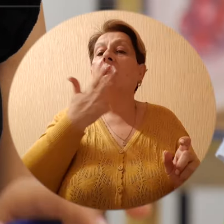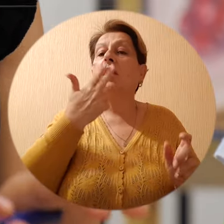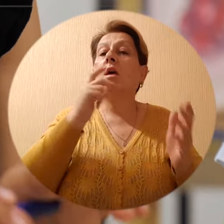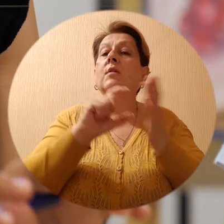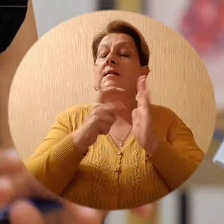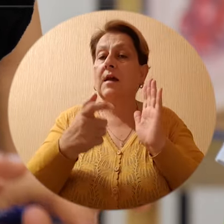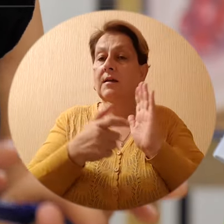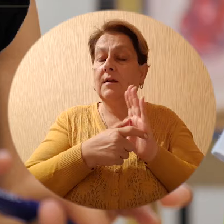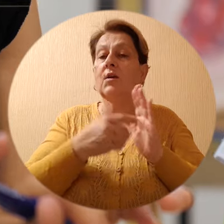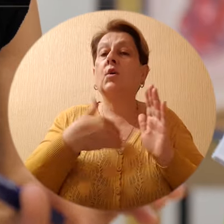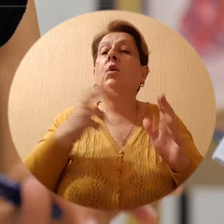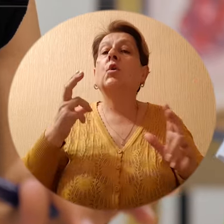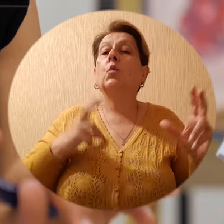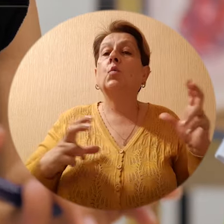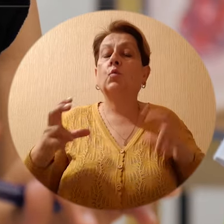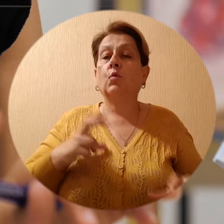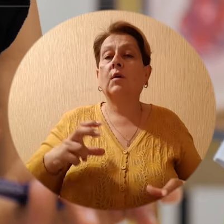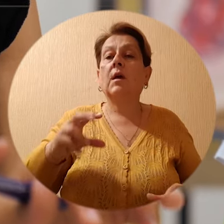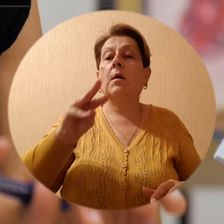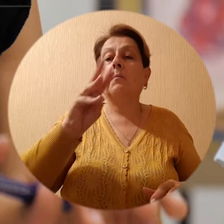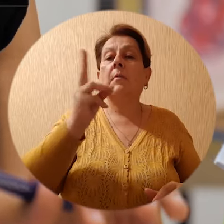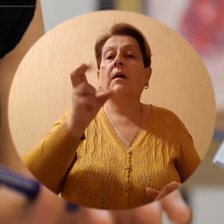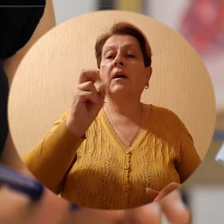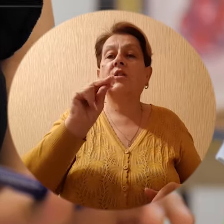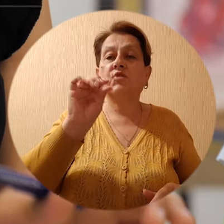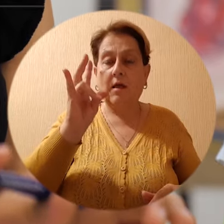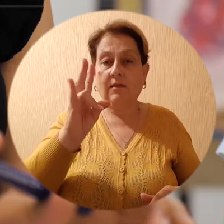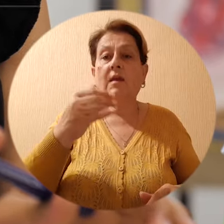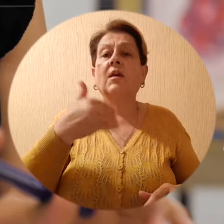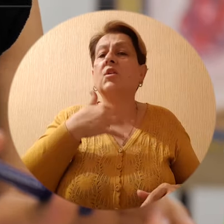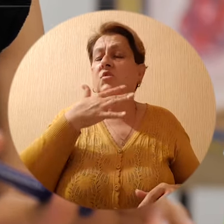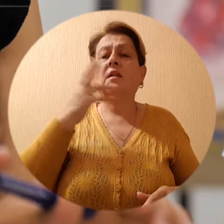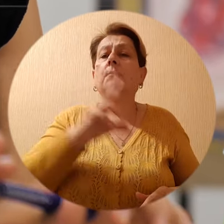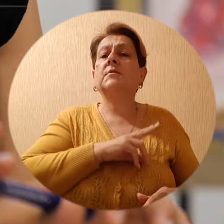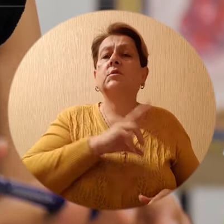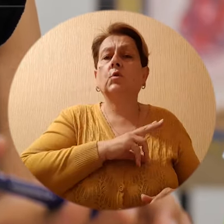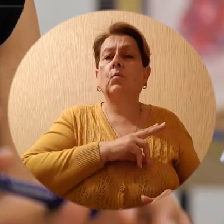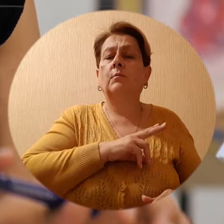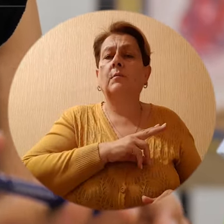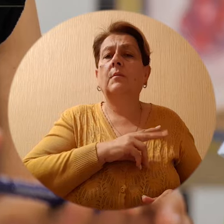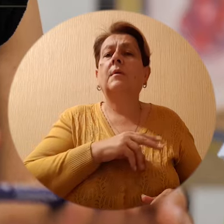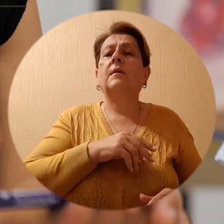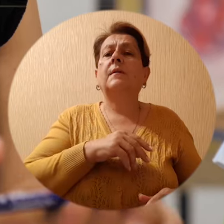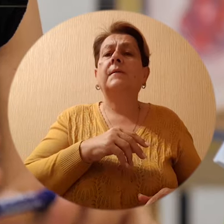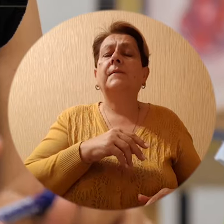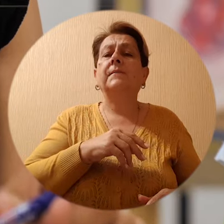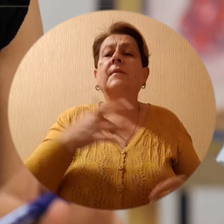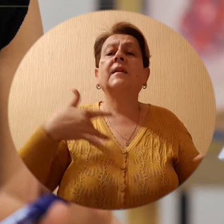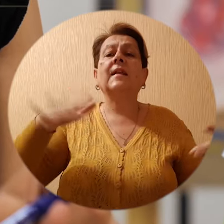3-րդ դասարան, իմ ուսուցչուհի Սինկեր Մկրտչյանն է, ես շատ եմ սիրում